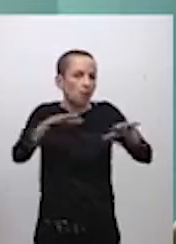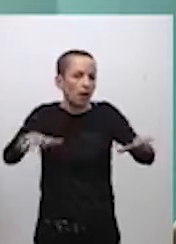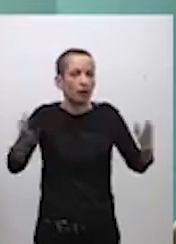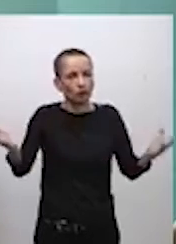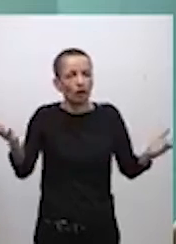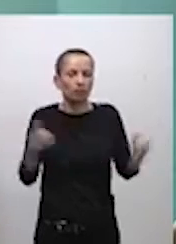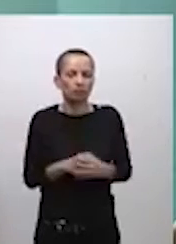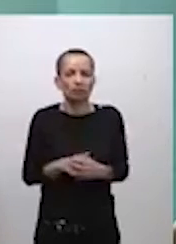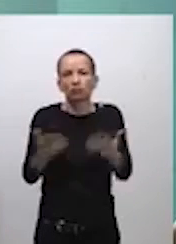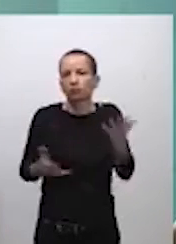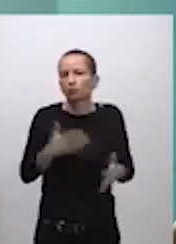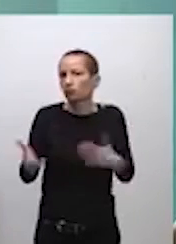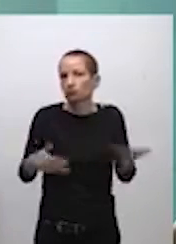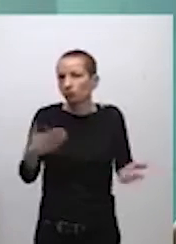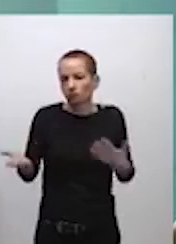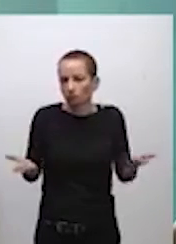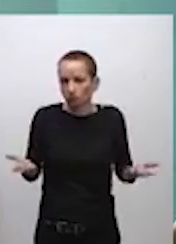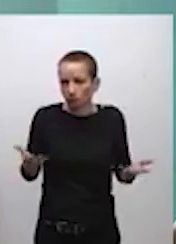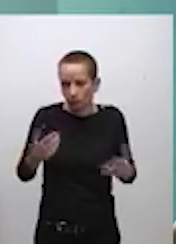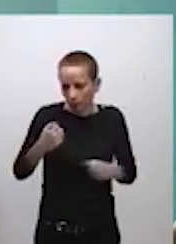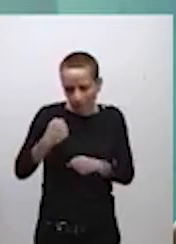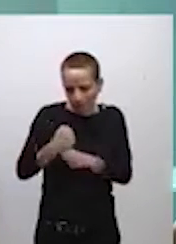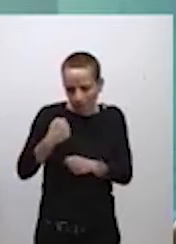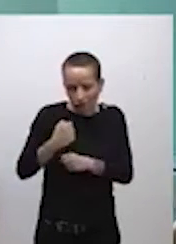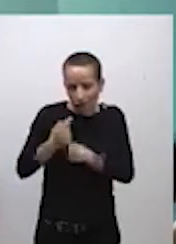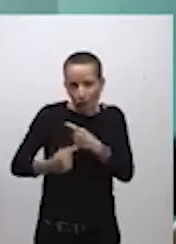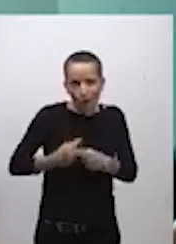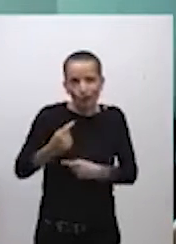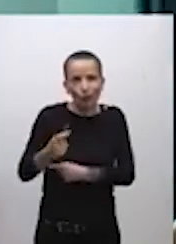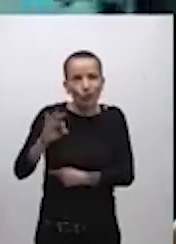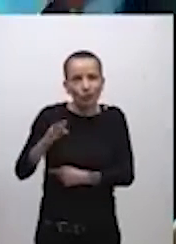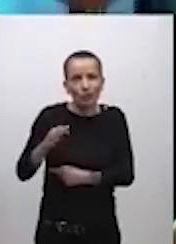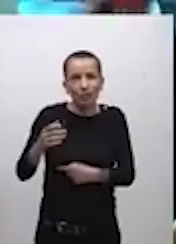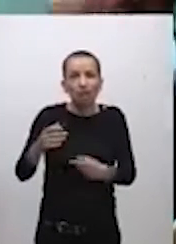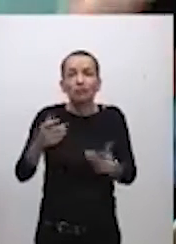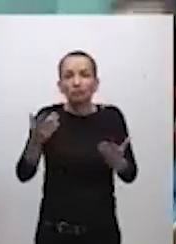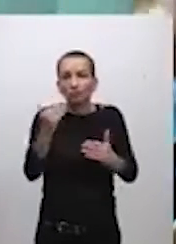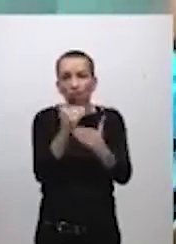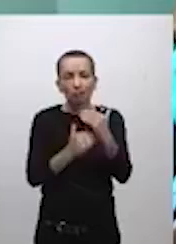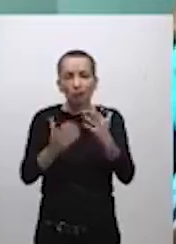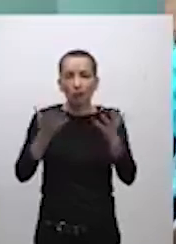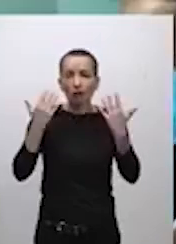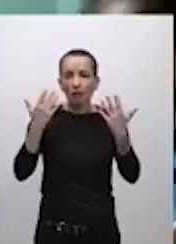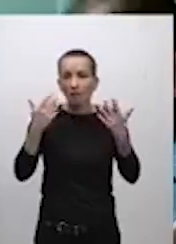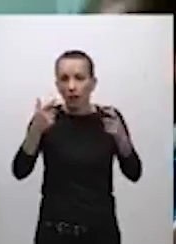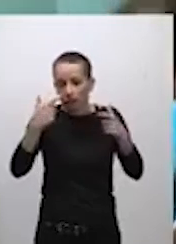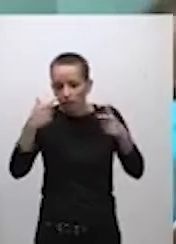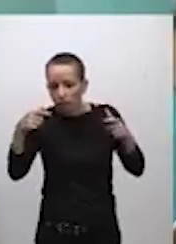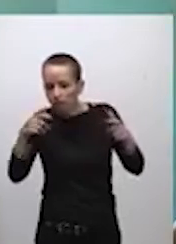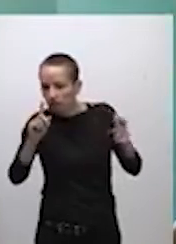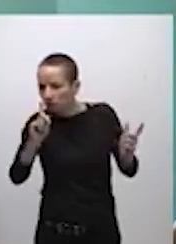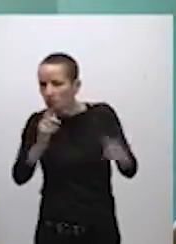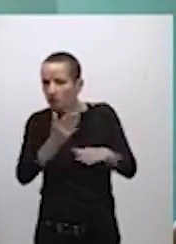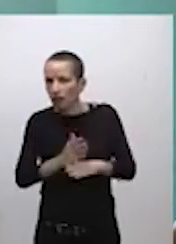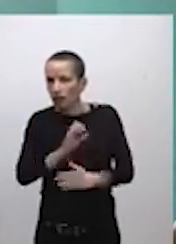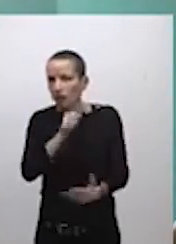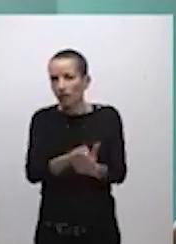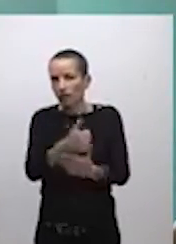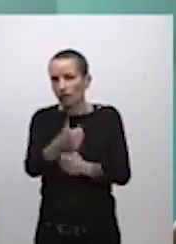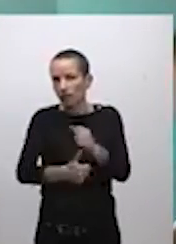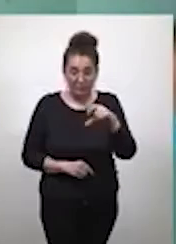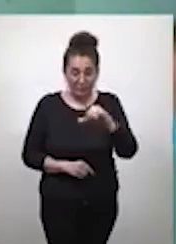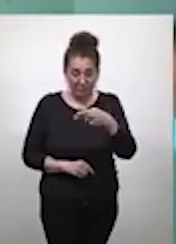voilà, les travaux sont en cours et la révision du plan climat est prévue pour fin de cette année, début d'année